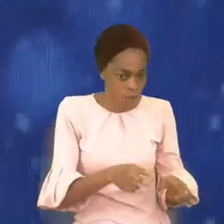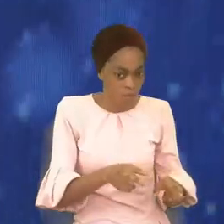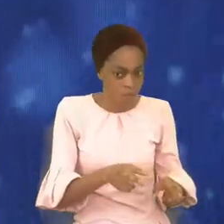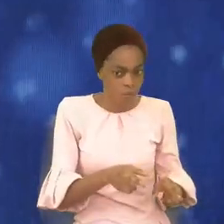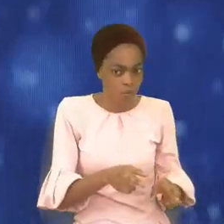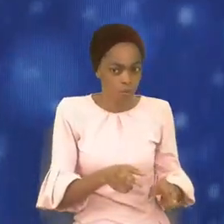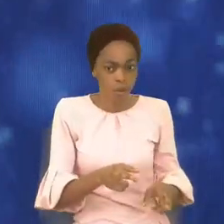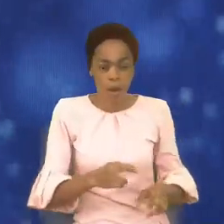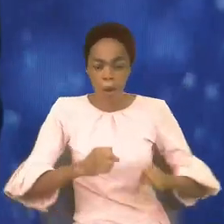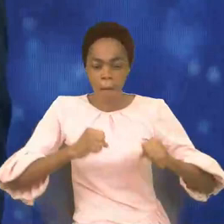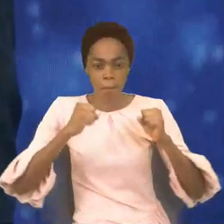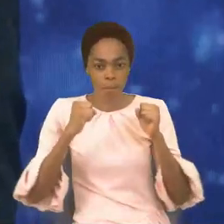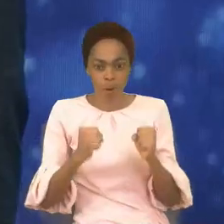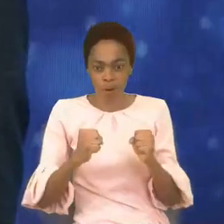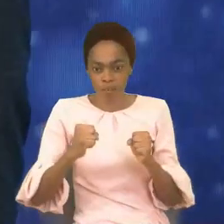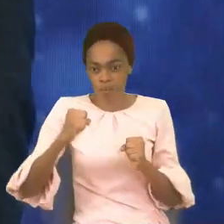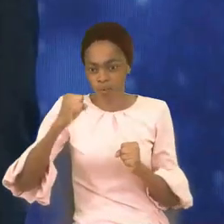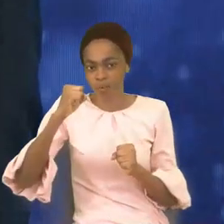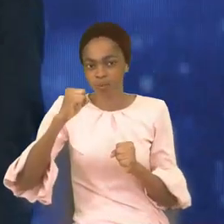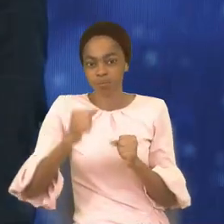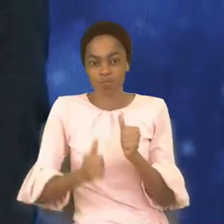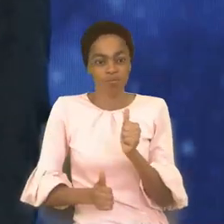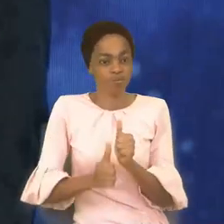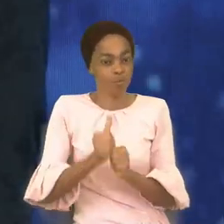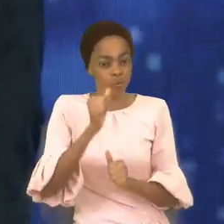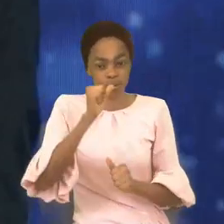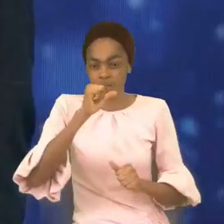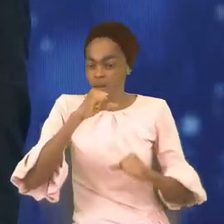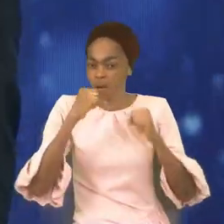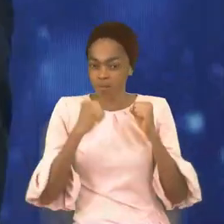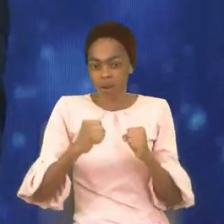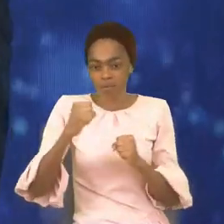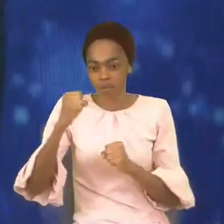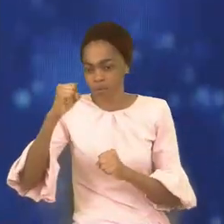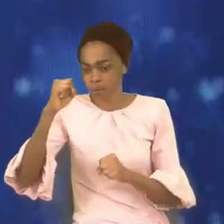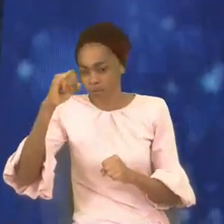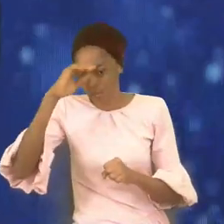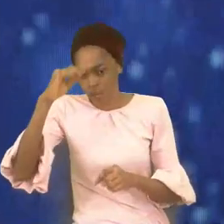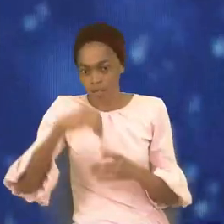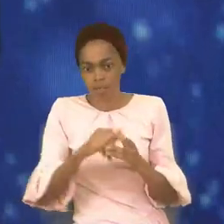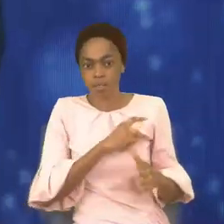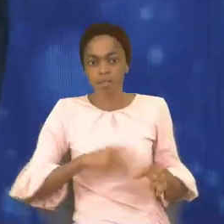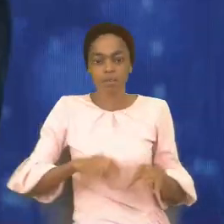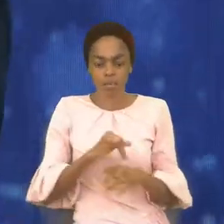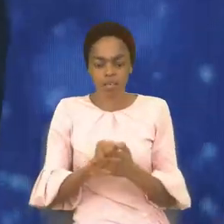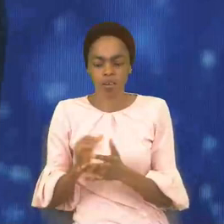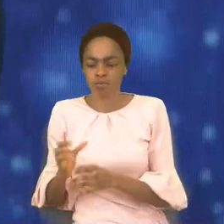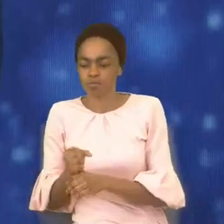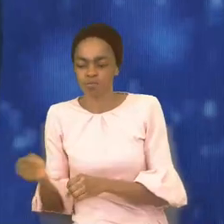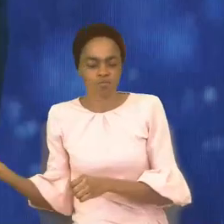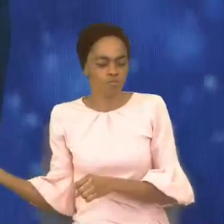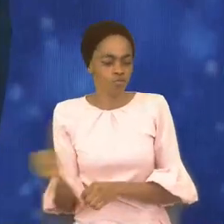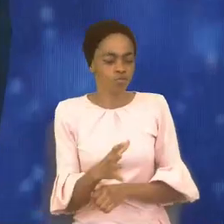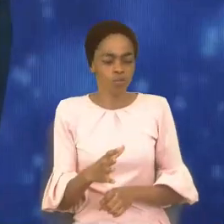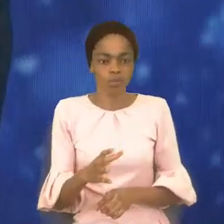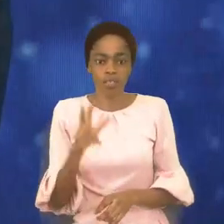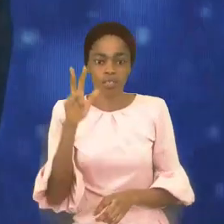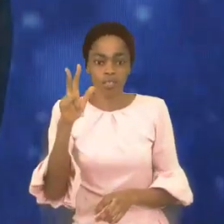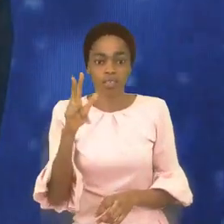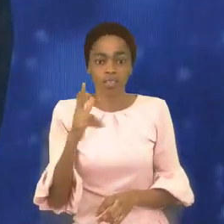honorables, puissants de son royaume, de jeter Shadrach, Meshach